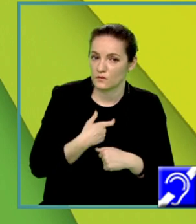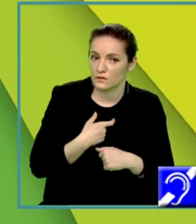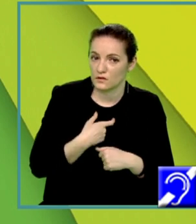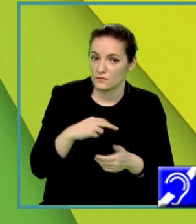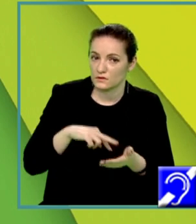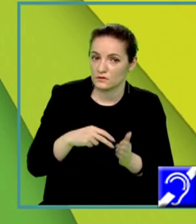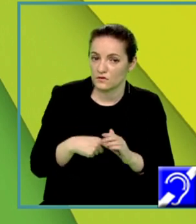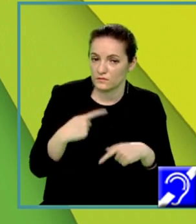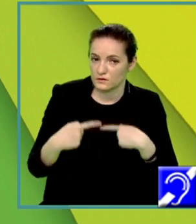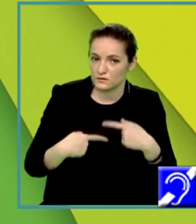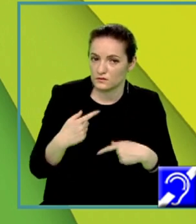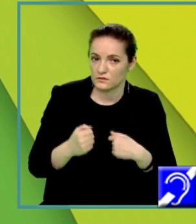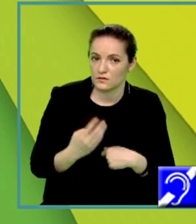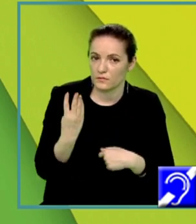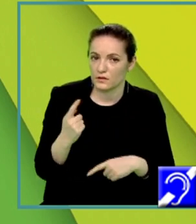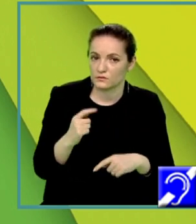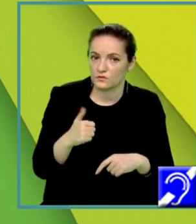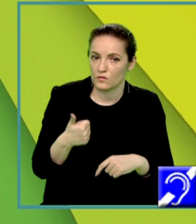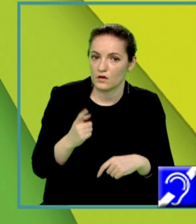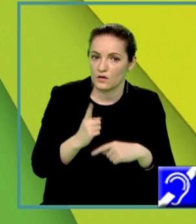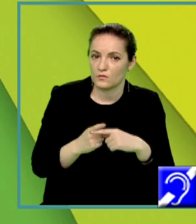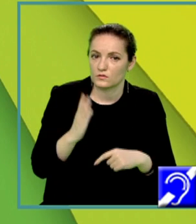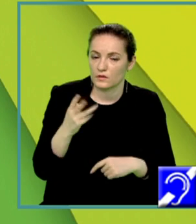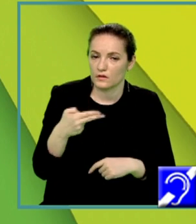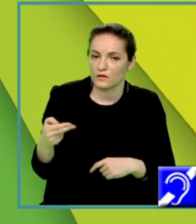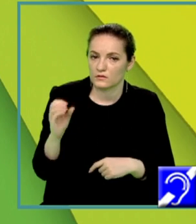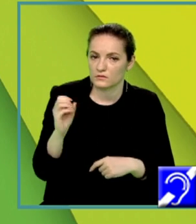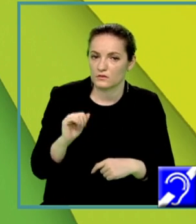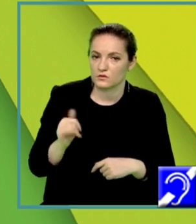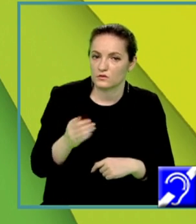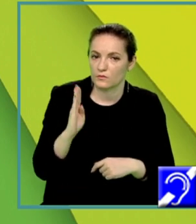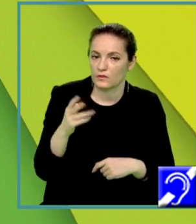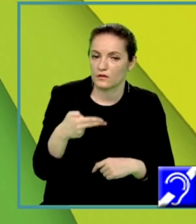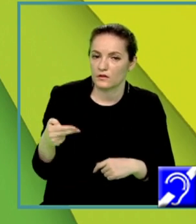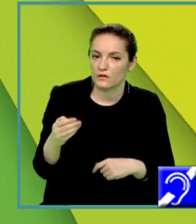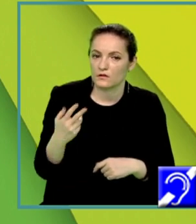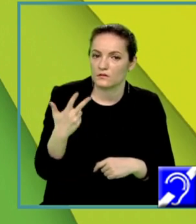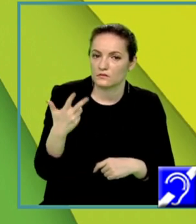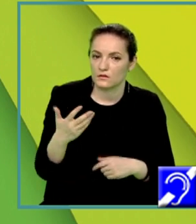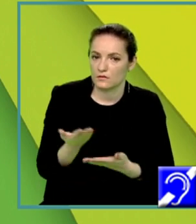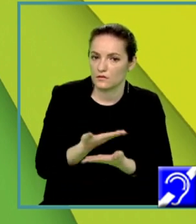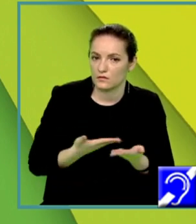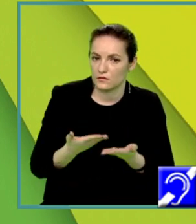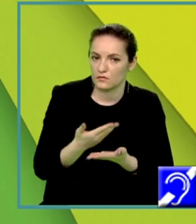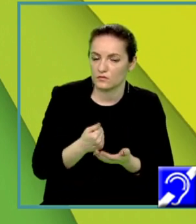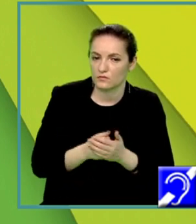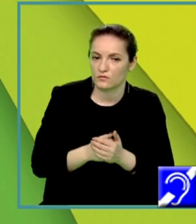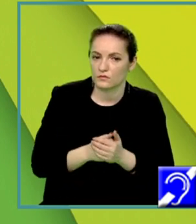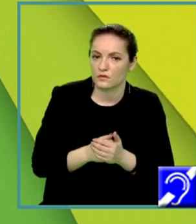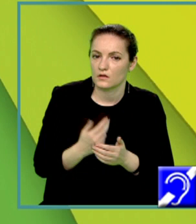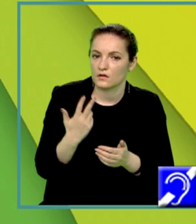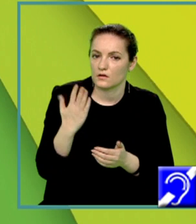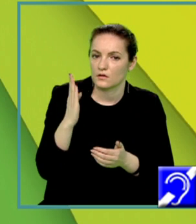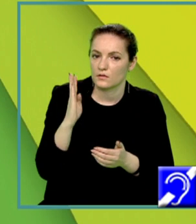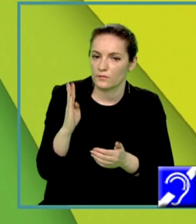rezolvăm sistemul 4a plus b egal 0 și b egal cu 3. Înlocuind pe b cu